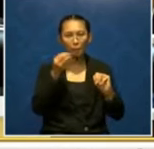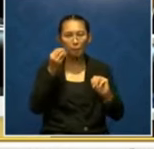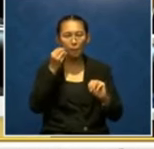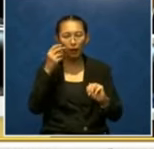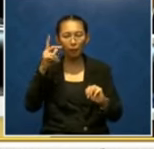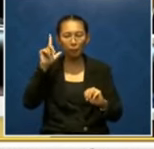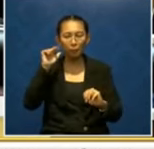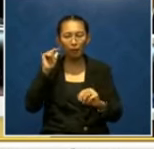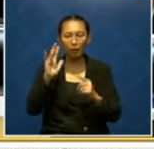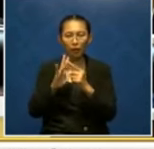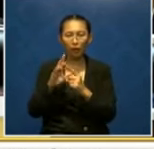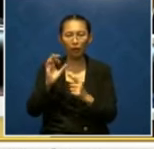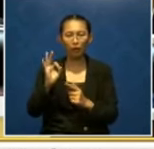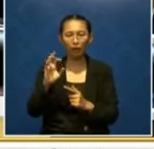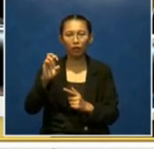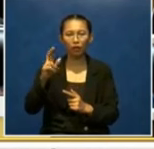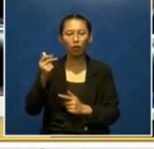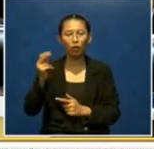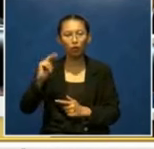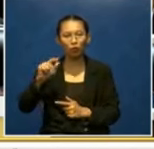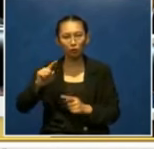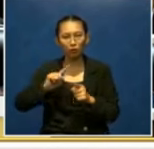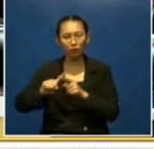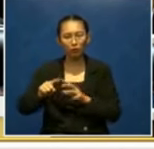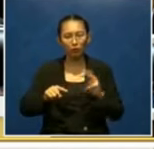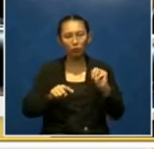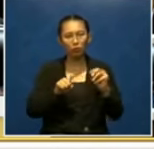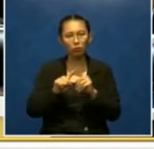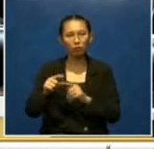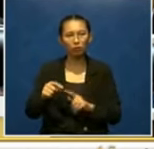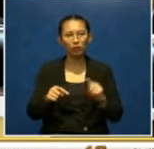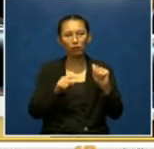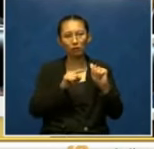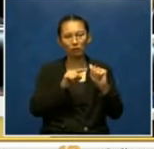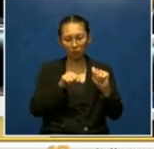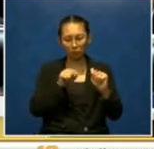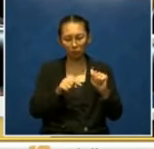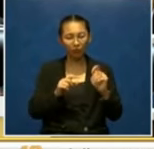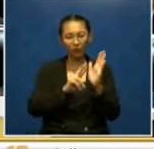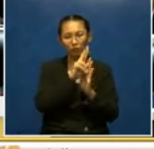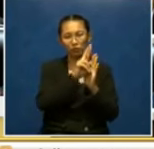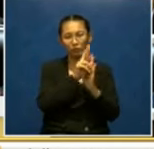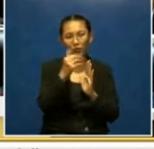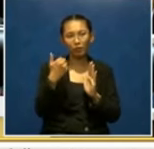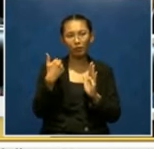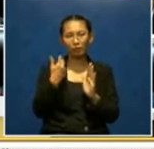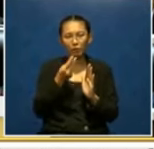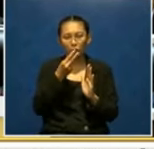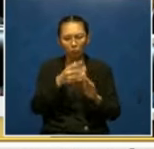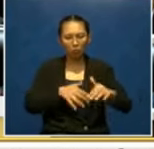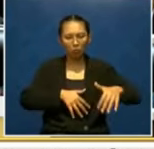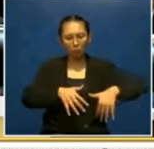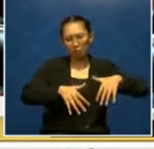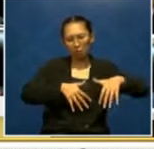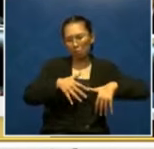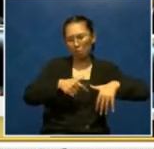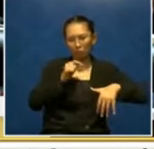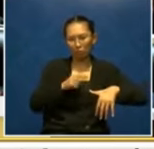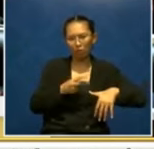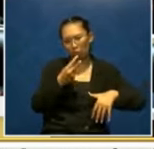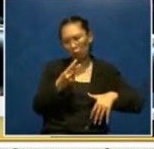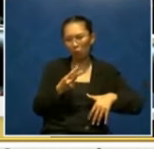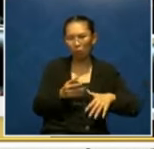7บ้านป่าตึงหมู่ที่11บ้านโป่งน้ำร้อนตำบลป่าตึงอำเภอแม่จันจังหวัดเชียงรายที่ชาวบ้านตาดำๆในพื้นที่ค่ะหลาย